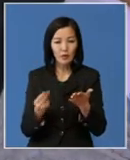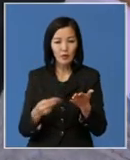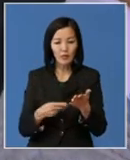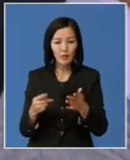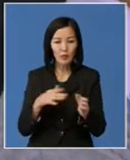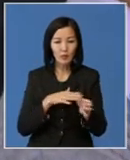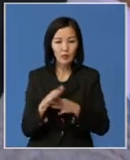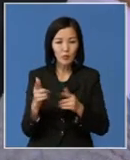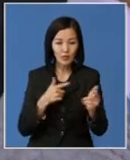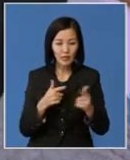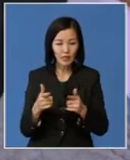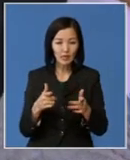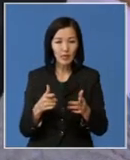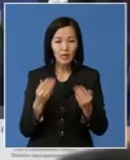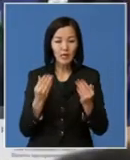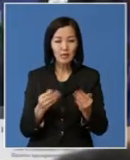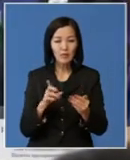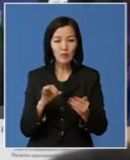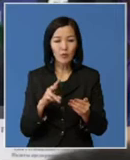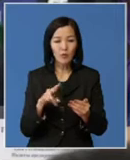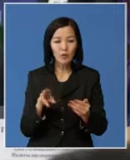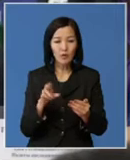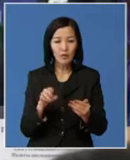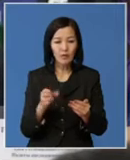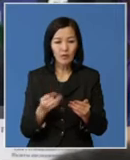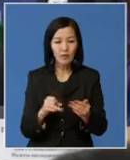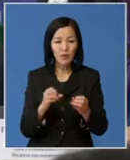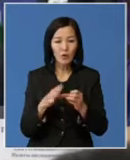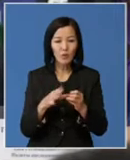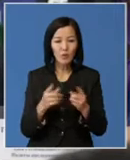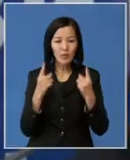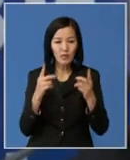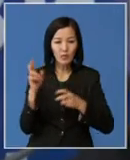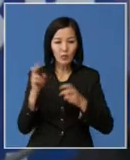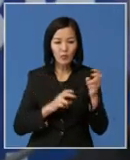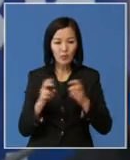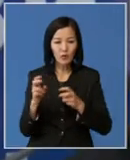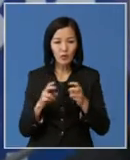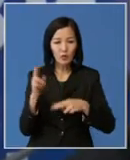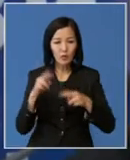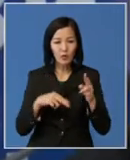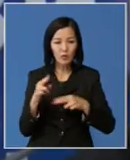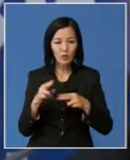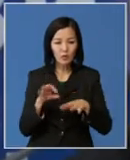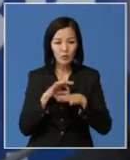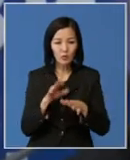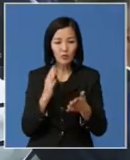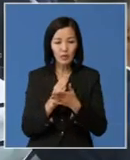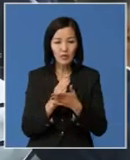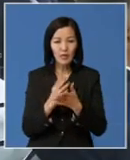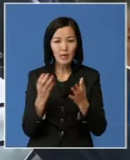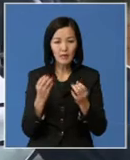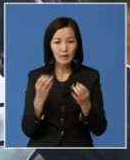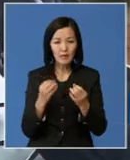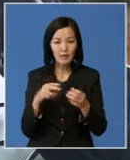толықтай рәсімделіп болған. Ал Боралдай өндірістік аймағында 14 бірдей ірі өндіріс ошағының құрылысы қызу жүріп жатыр. Мұнымен